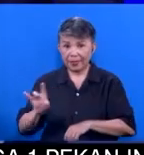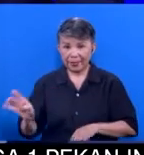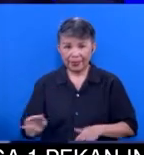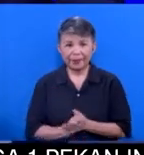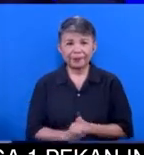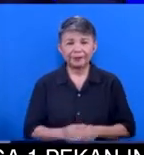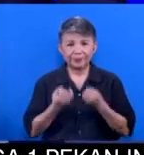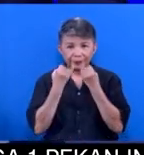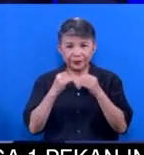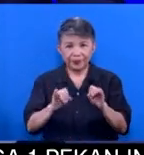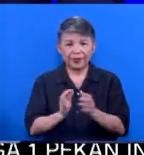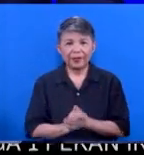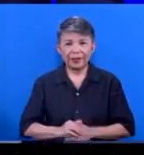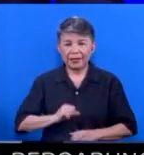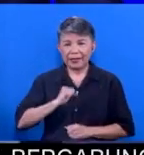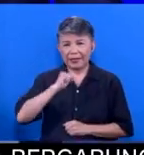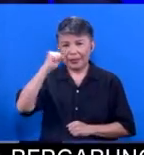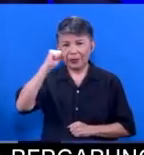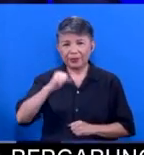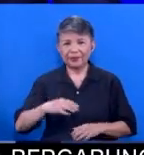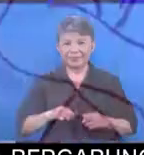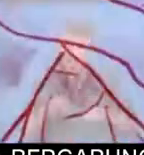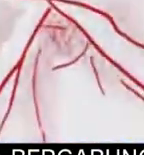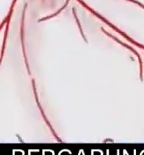berikut informasinya dalam hirose mongols